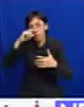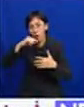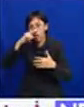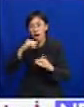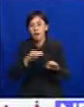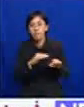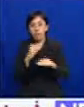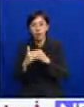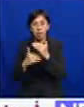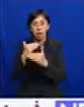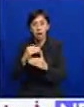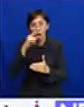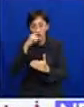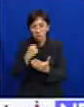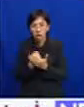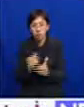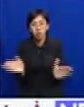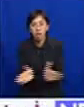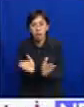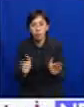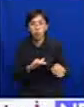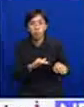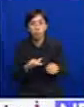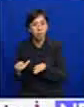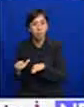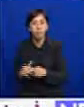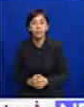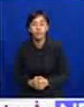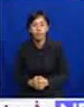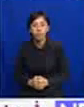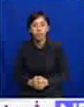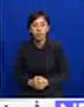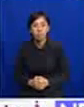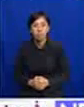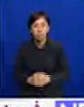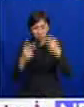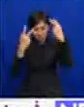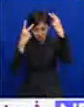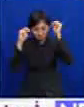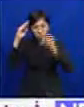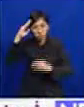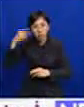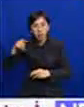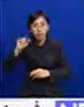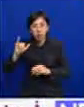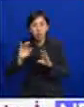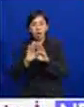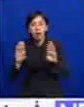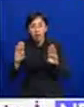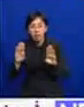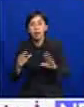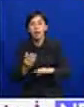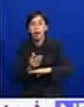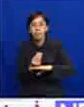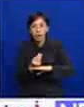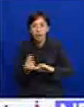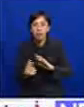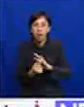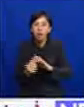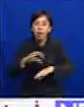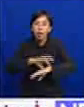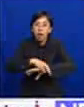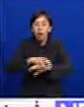กับยืนยันว่ารัฐบาลพร้อมให้การสนับสนุนพลเอกประยุทธ์จันทร์โอชานายกรัฐมนตรีเปิดงานแสดงสินค้าอัญญมณีและเครื่อง